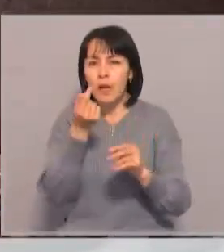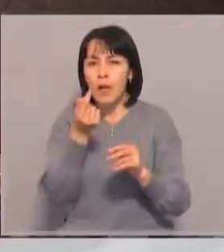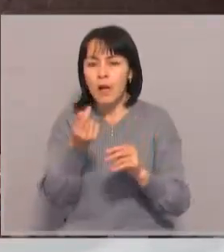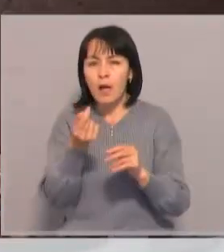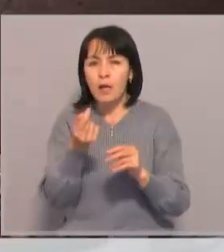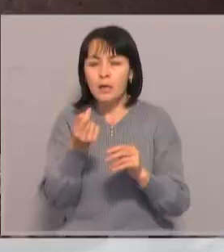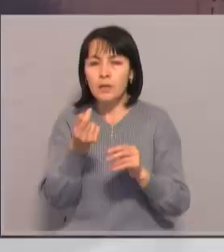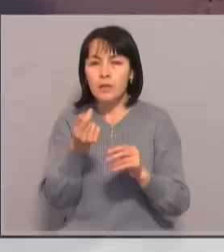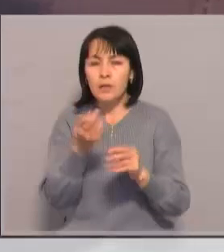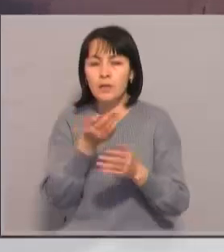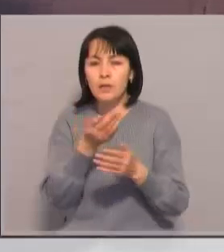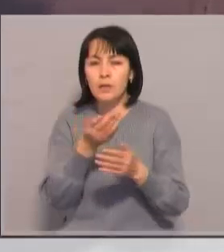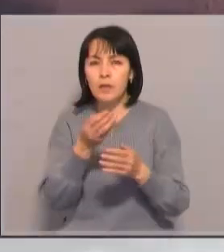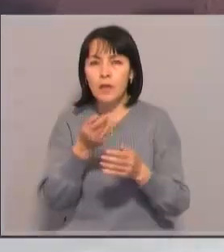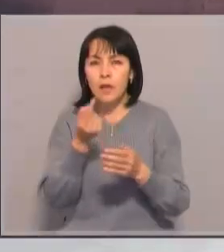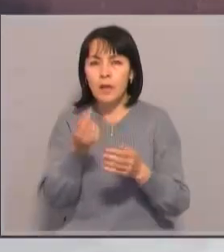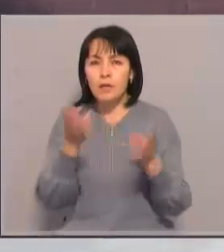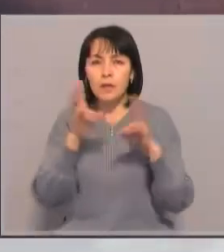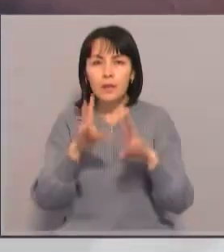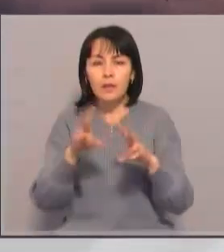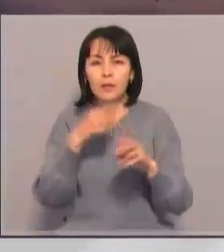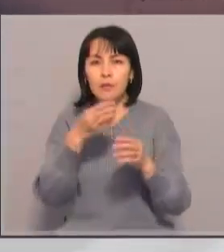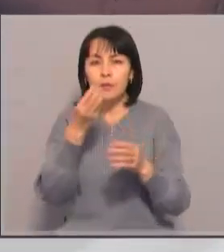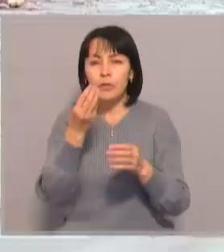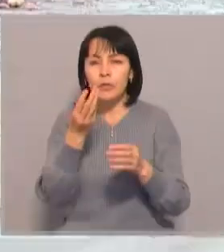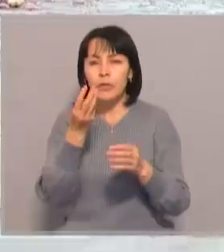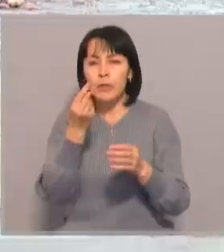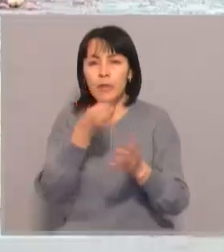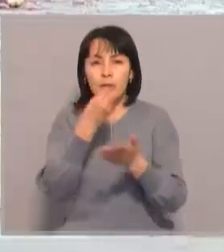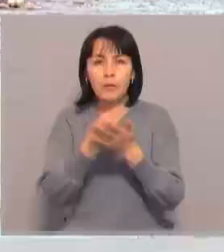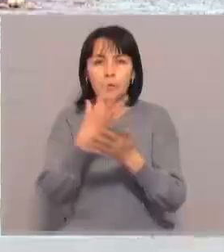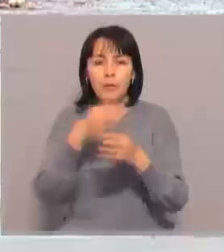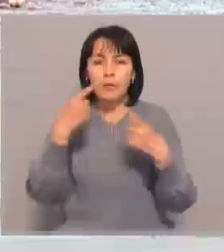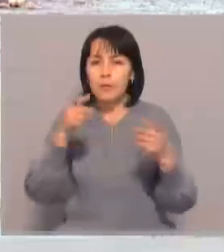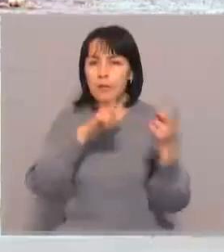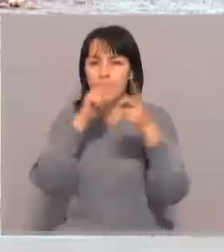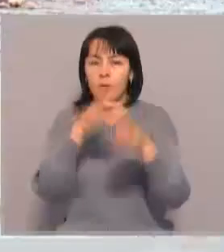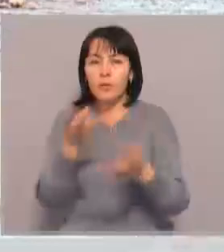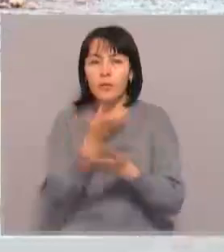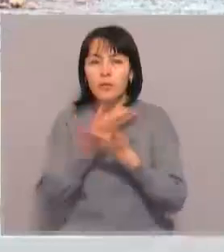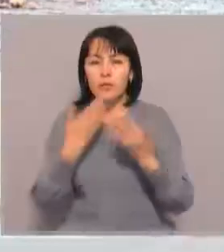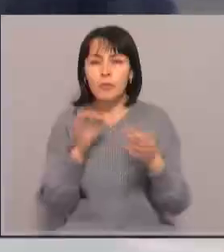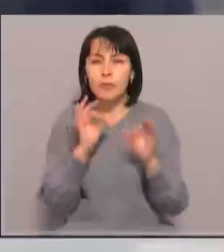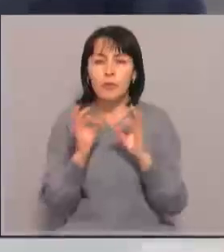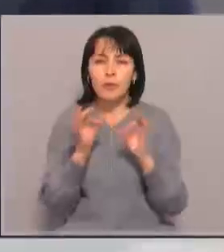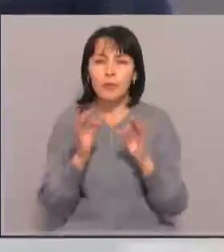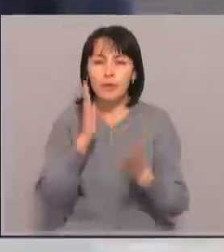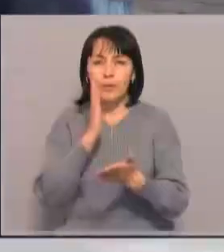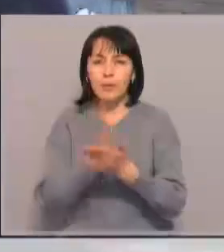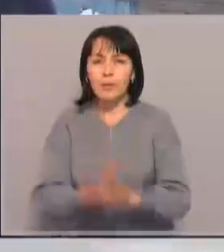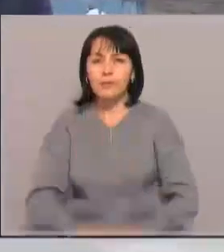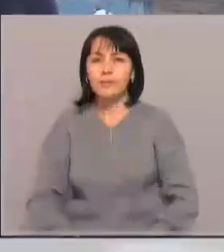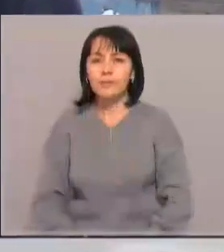сап, жаңағы пияз жетпей қала деген пияздың бағасы көтеріліп деп ары бері шапқылап әуреге салудың қажеті жоқ. Пияздың қоры